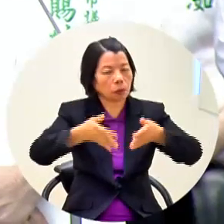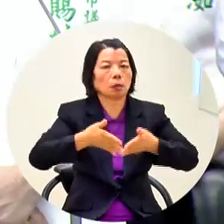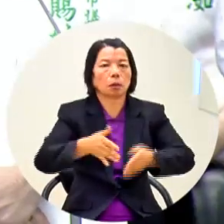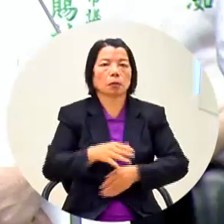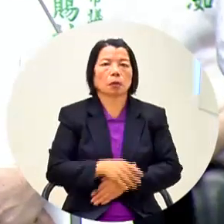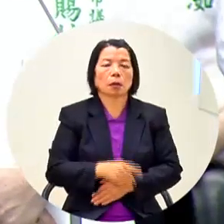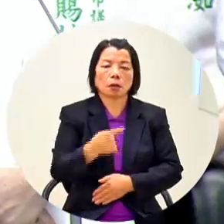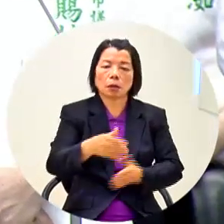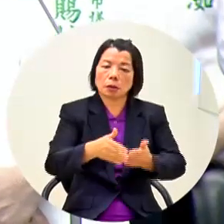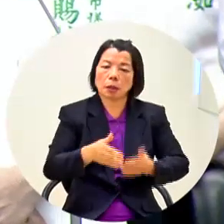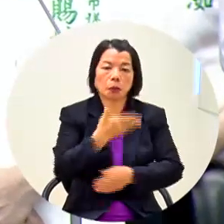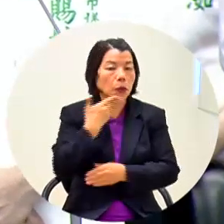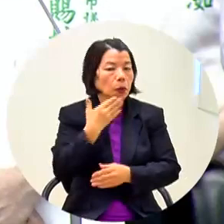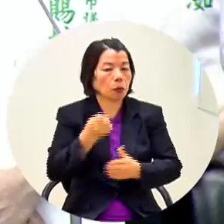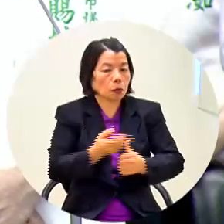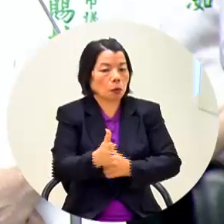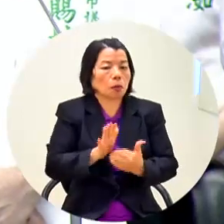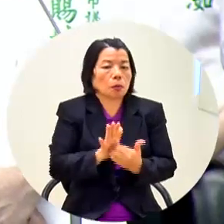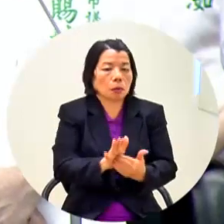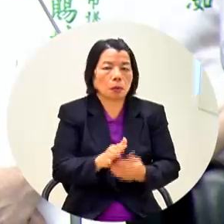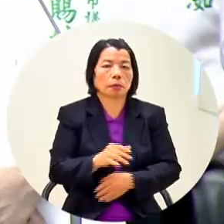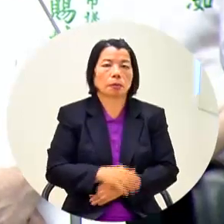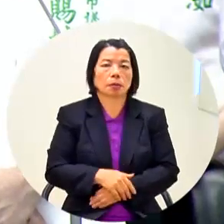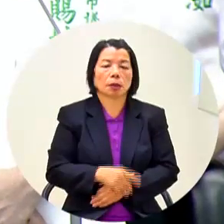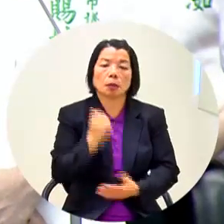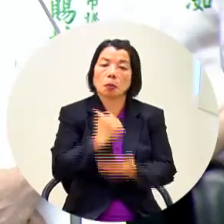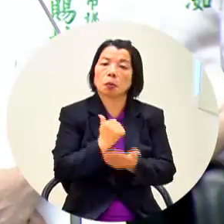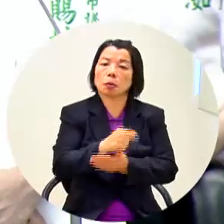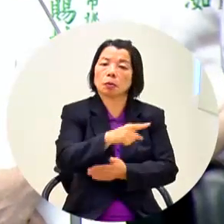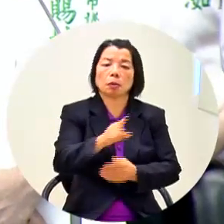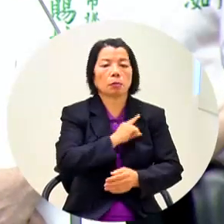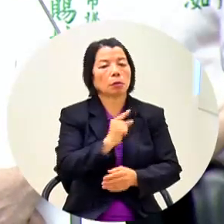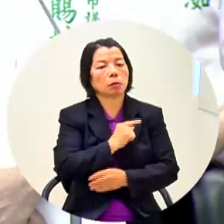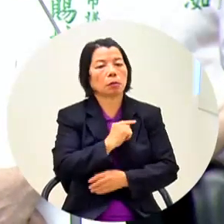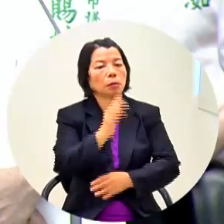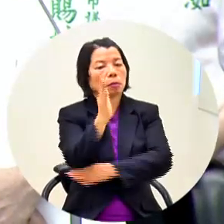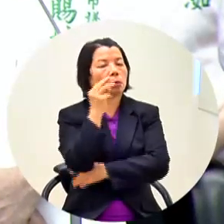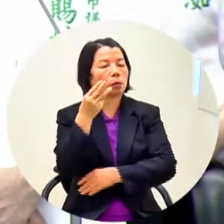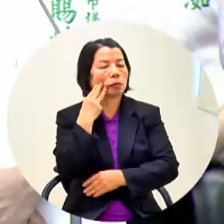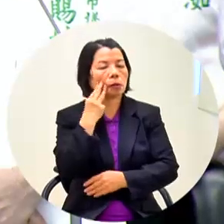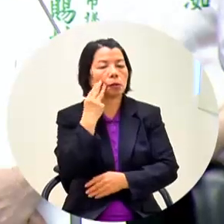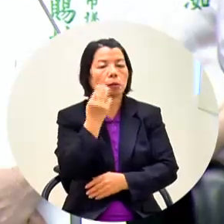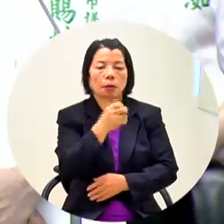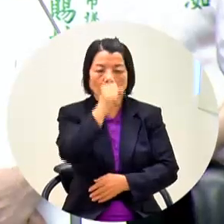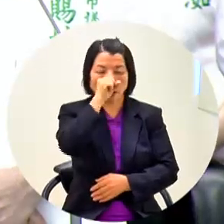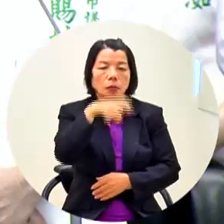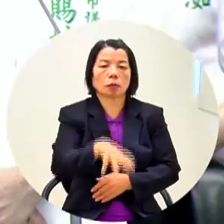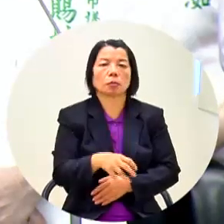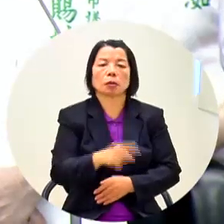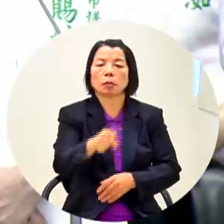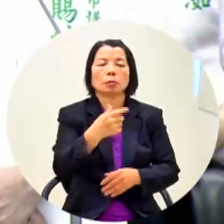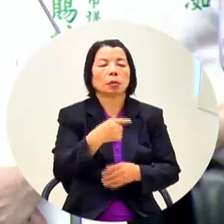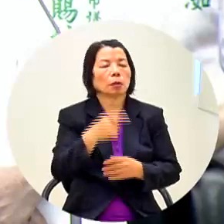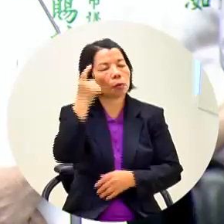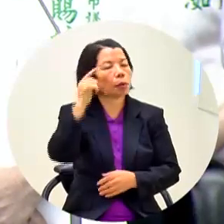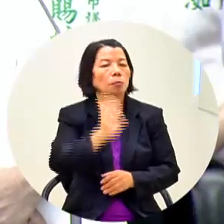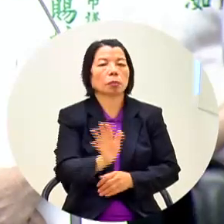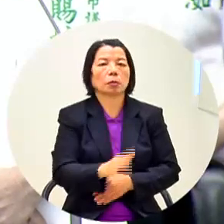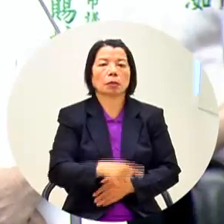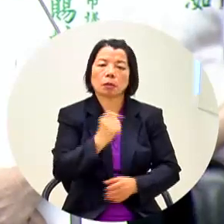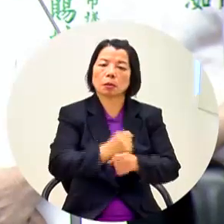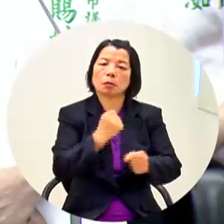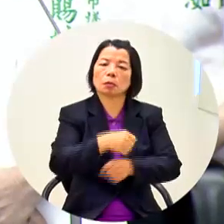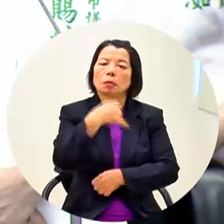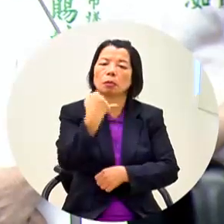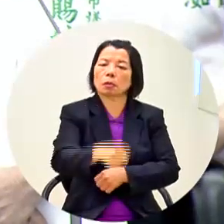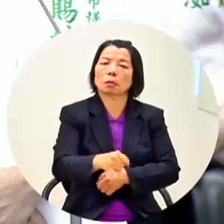利用这个疫情啊，来得到你一些政治的利益啦。哦，你不要去想那，你如果这样你做不好，你作